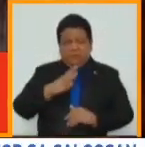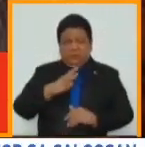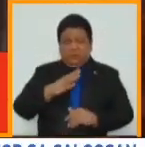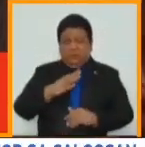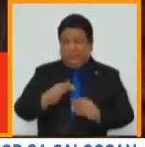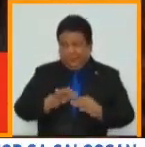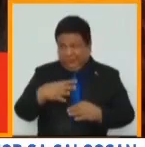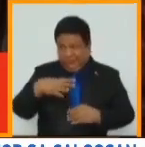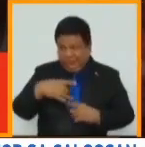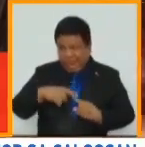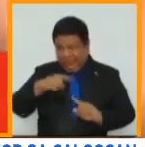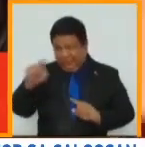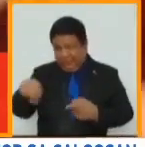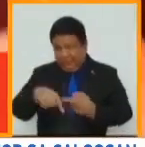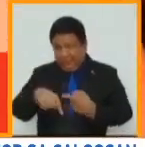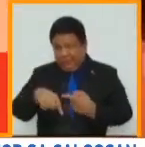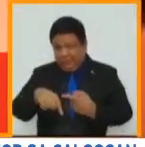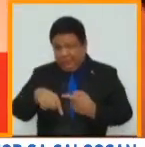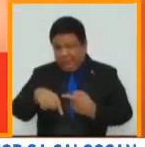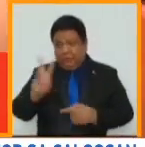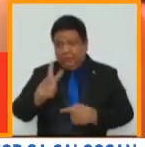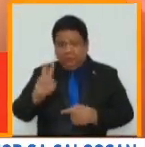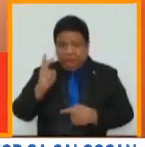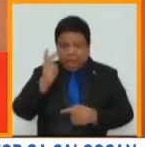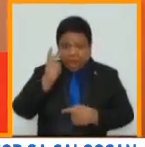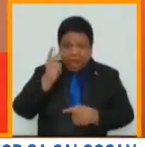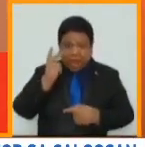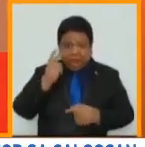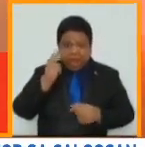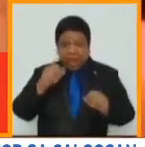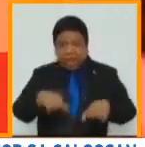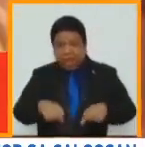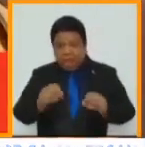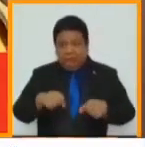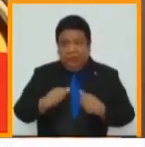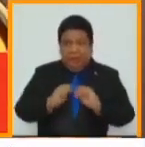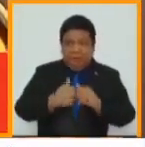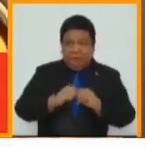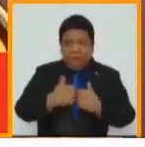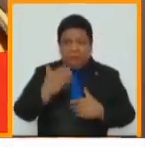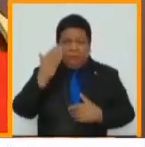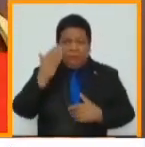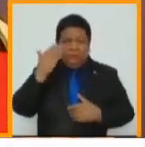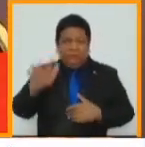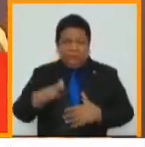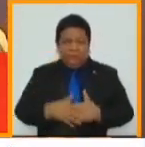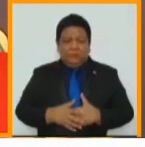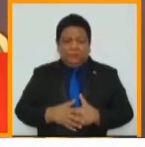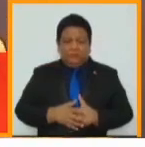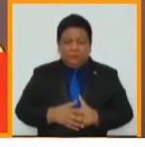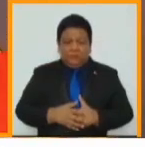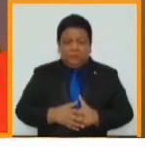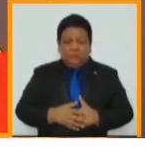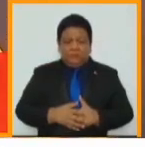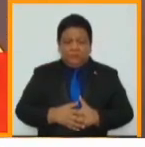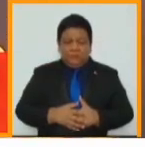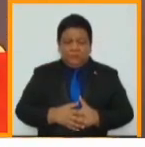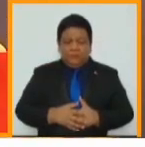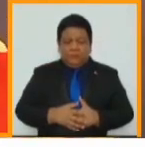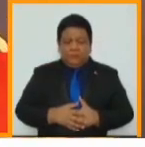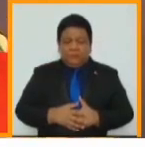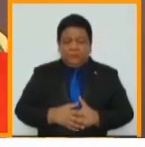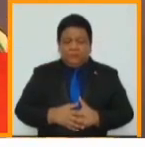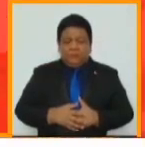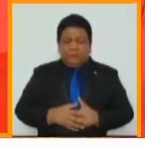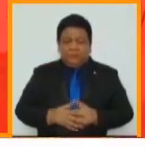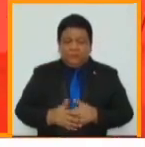sir, kumakasakoy kayo ng tugas sa Miyerkules kung di ma-approve yung ispas namin. Kung may umuwi para makasama ang mga kaanak sa darating